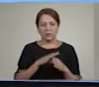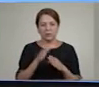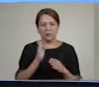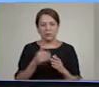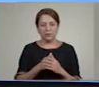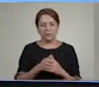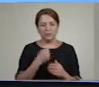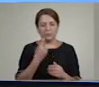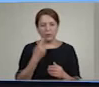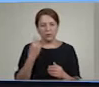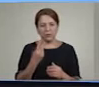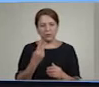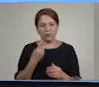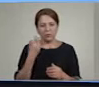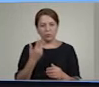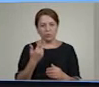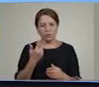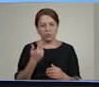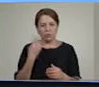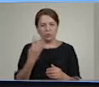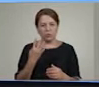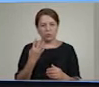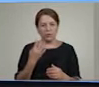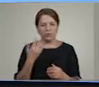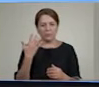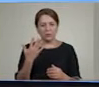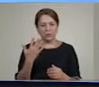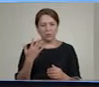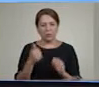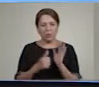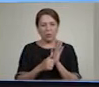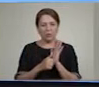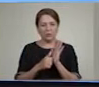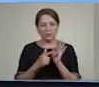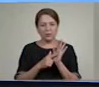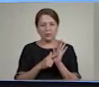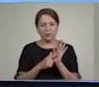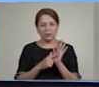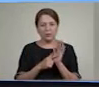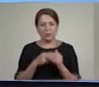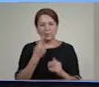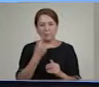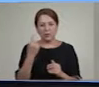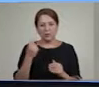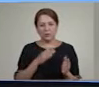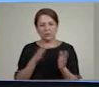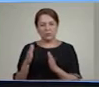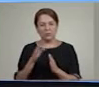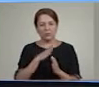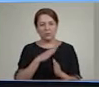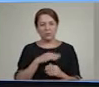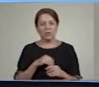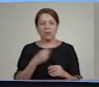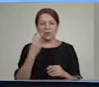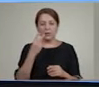Mana 1, 2, 3, 4, 5, 6, 7 birlik siljitdik. Demak,